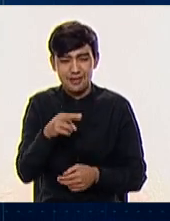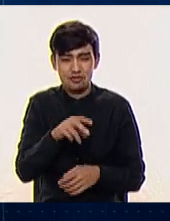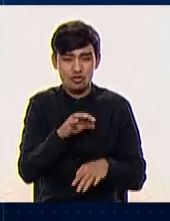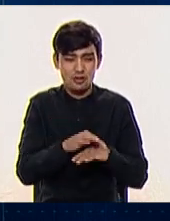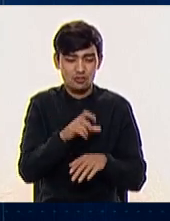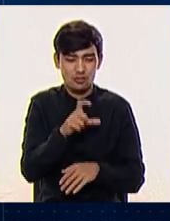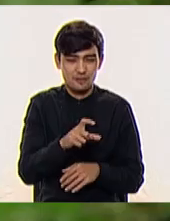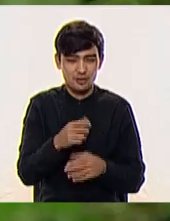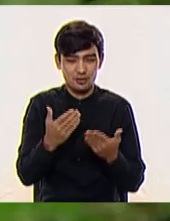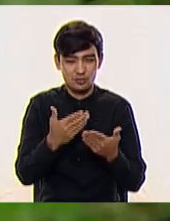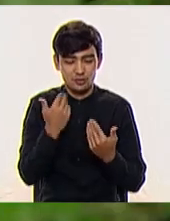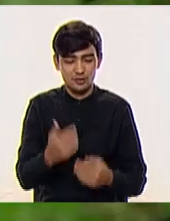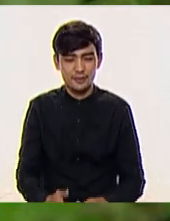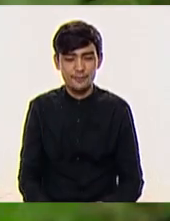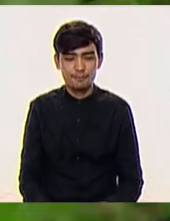человека.